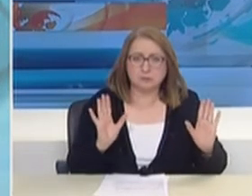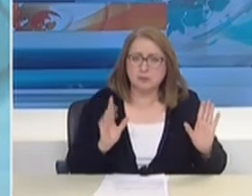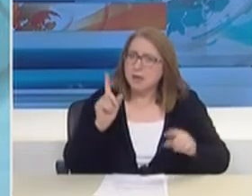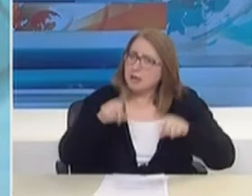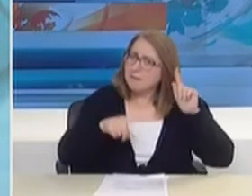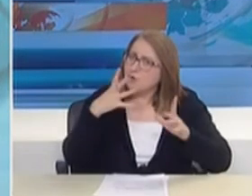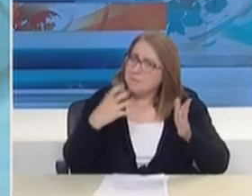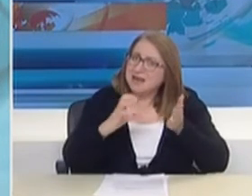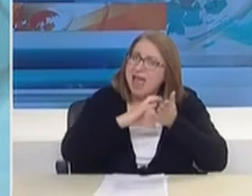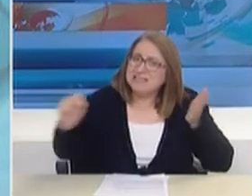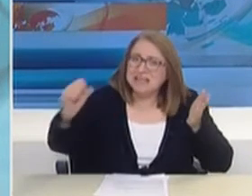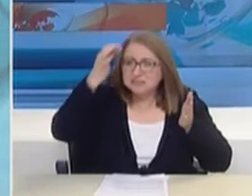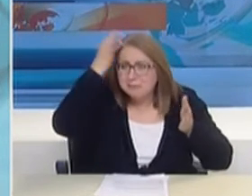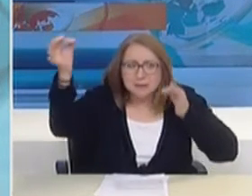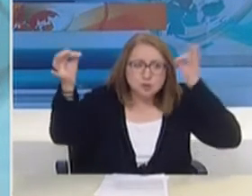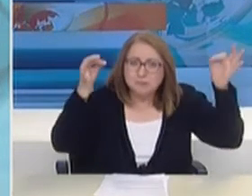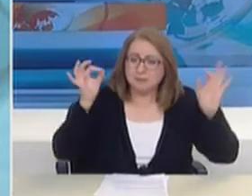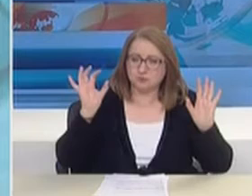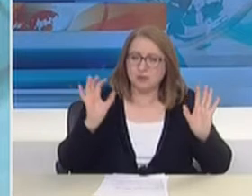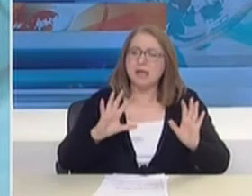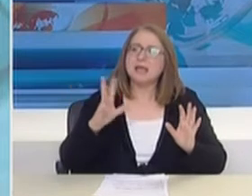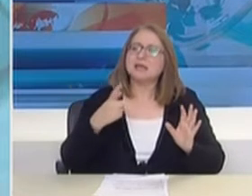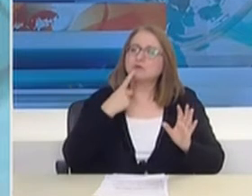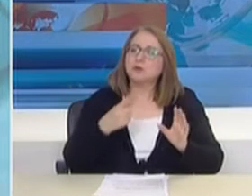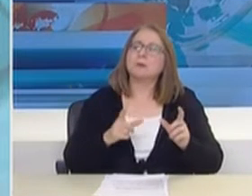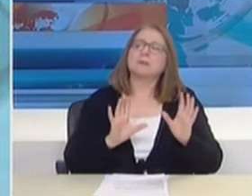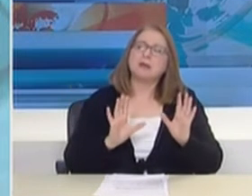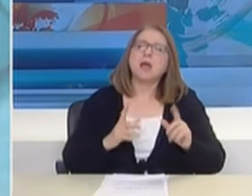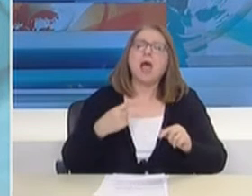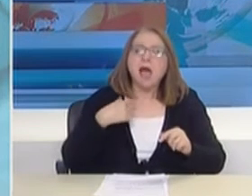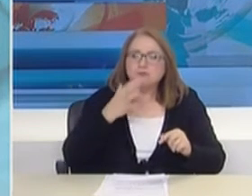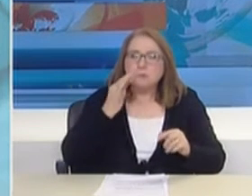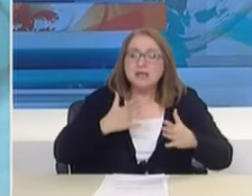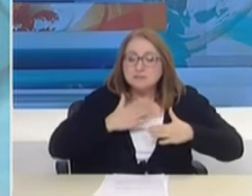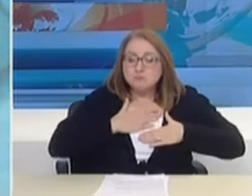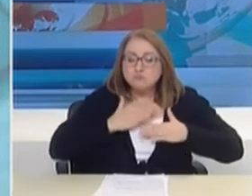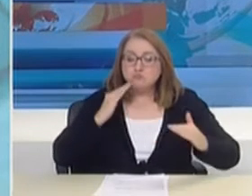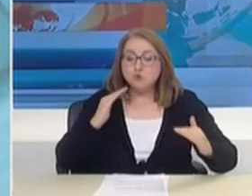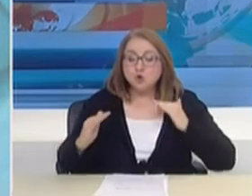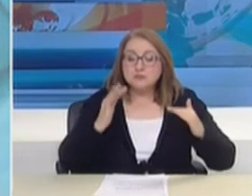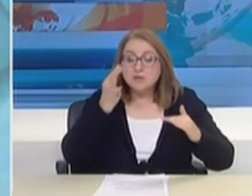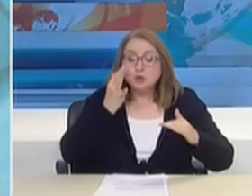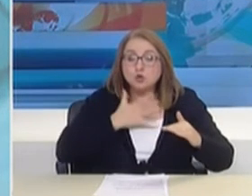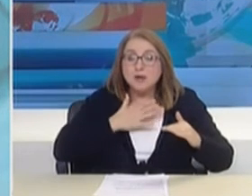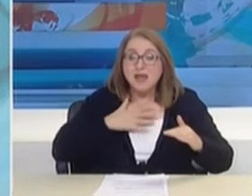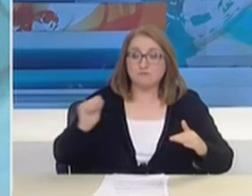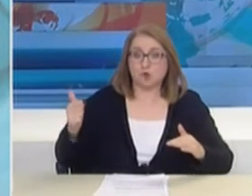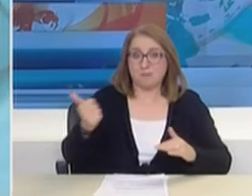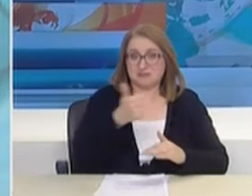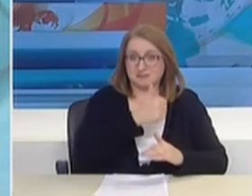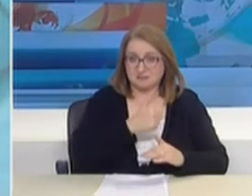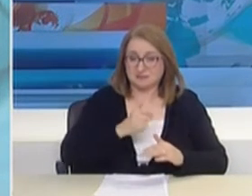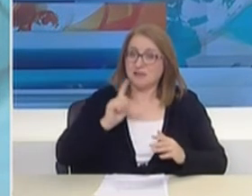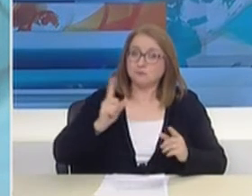αυτό είναι τα μέτρα λοιπόν που λέμε αυτοπροστασίας και να περιοριστούμε στις μετακινήσεις μας. Τώρα, μια τελευταία κουβέντα γιατί μου λένε ότι πρέπει να δώσουμε σε